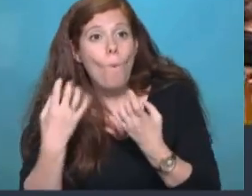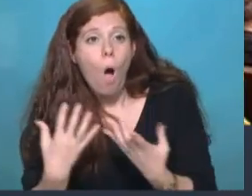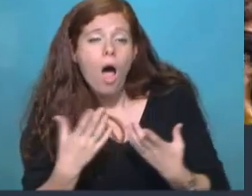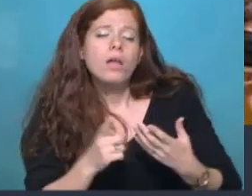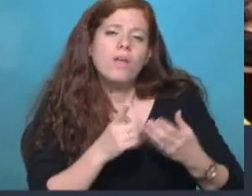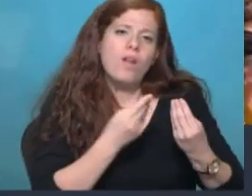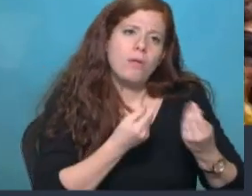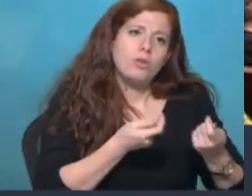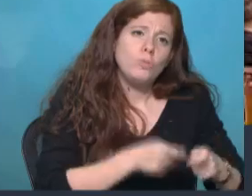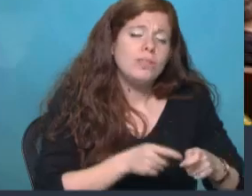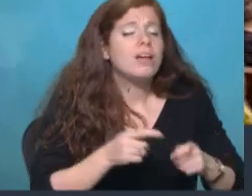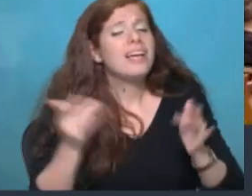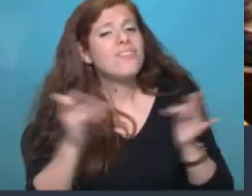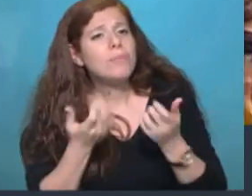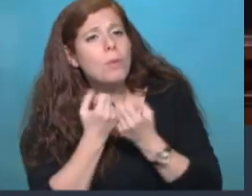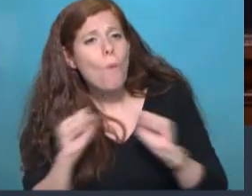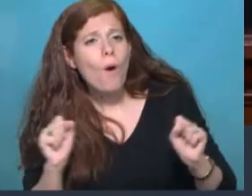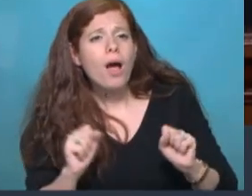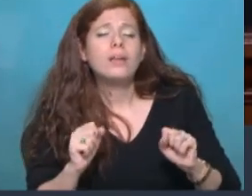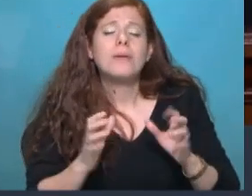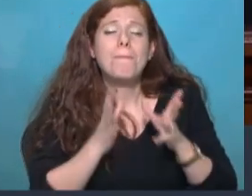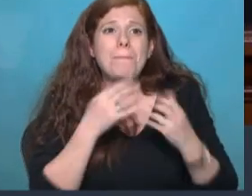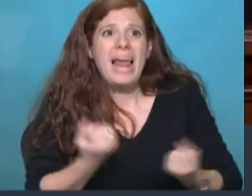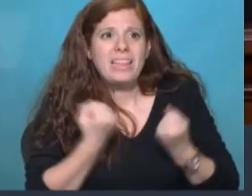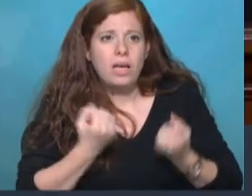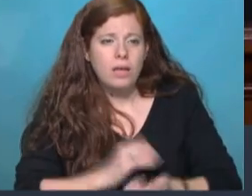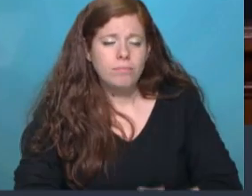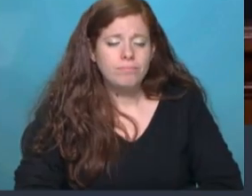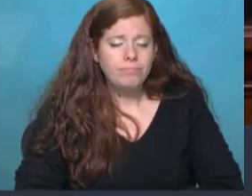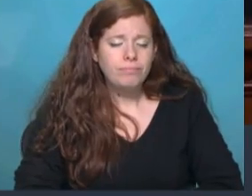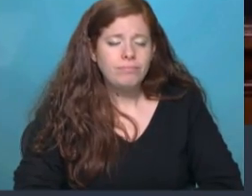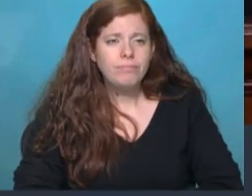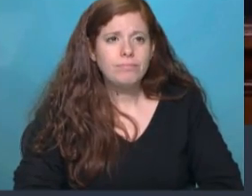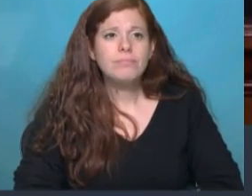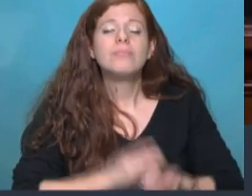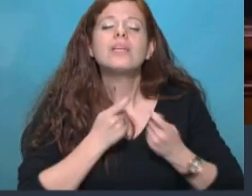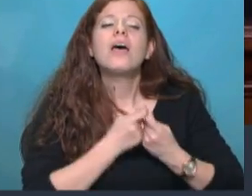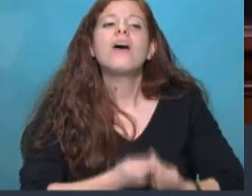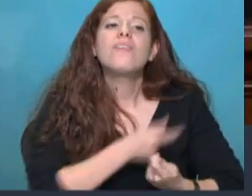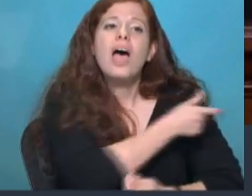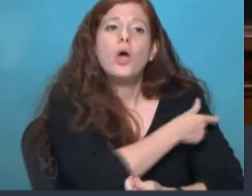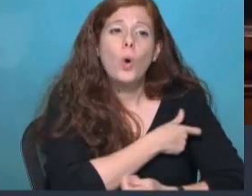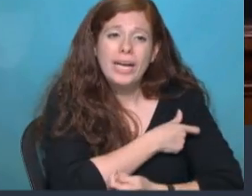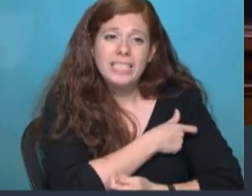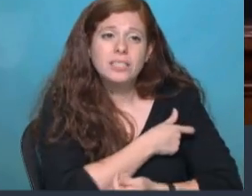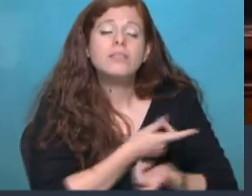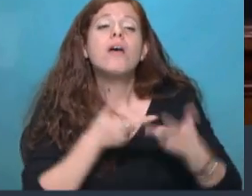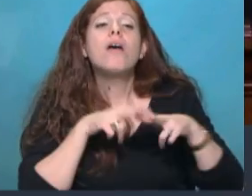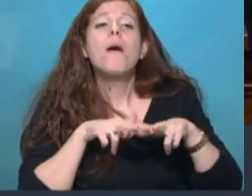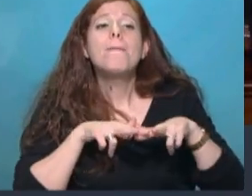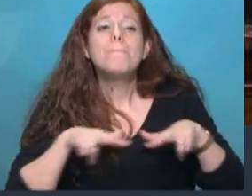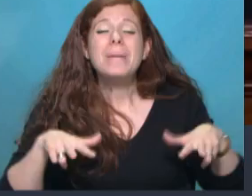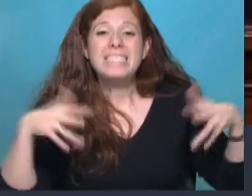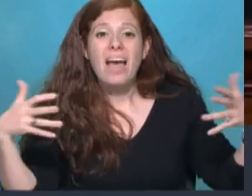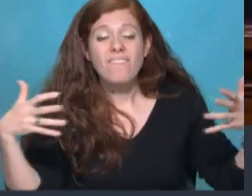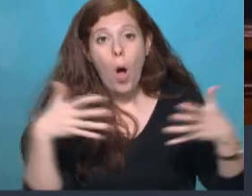אבל יריבים דמוקרטיים מלאי אנרגיה. Members of Congress, the state of our union